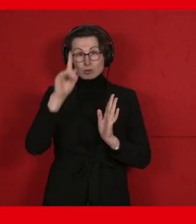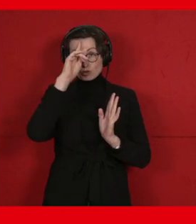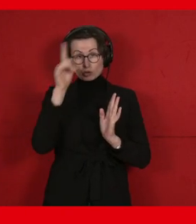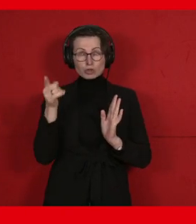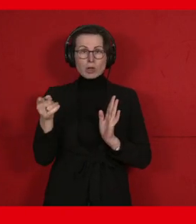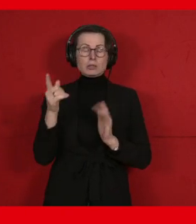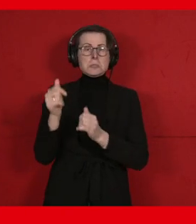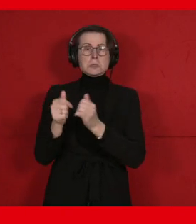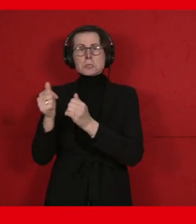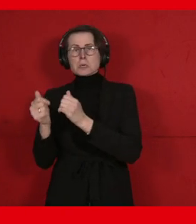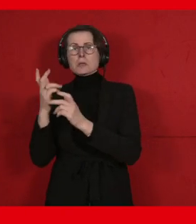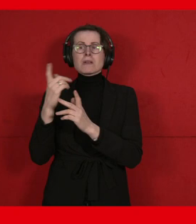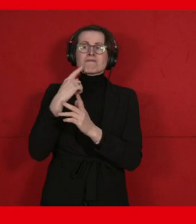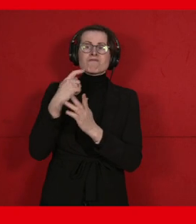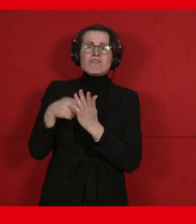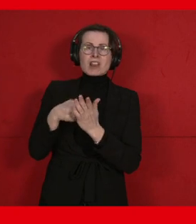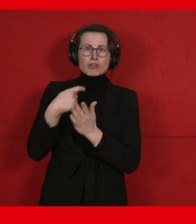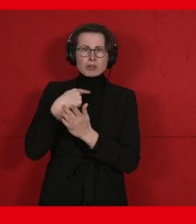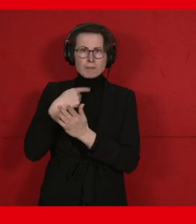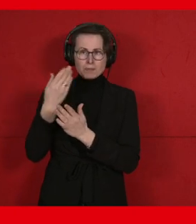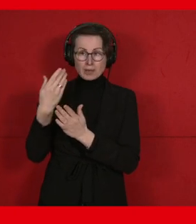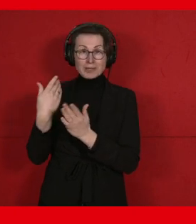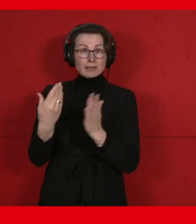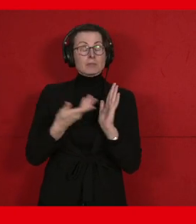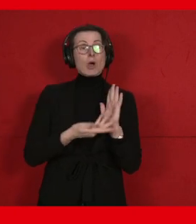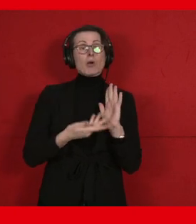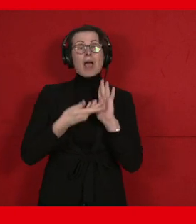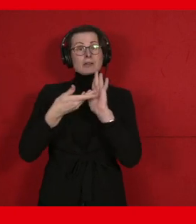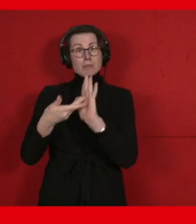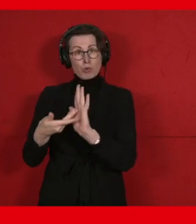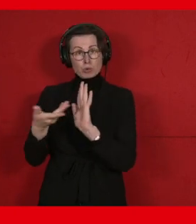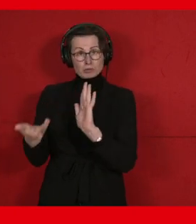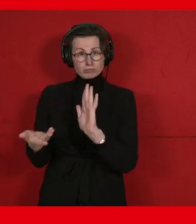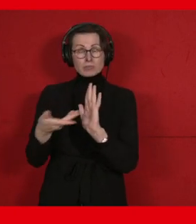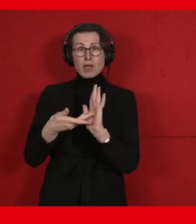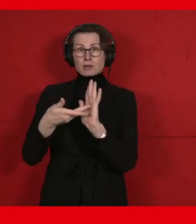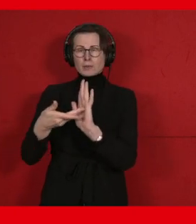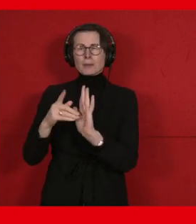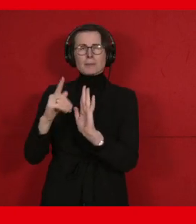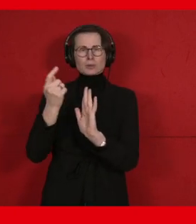um die Wählergunst bewerben, mit diesem Angebot eben insbesondere die